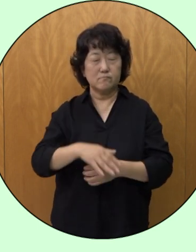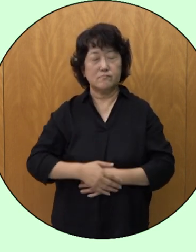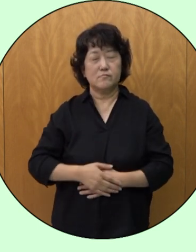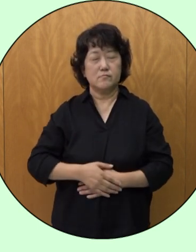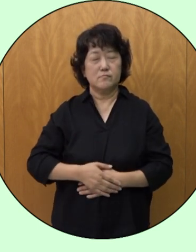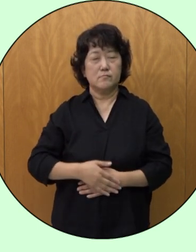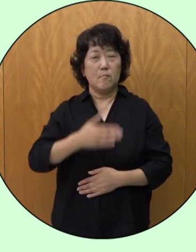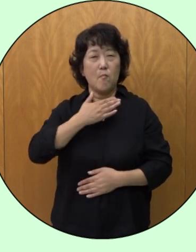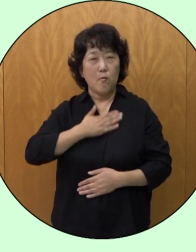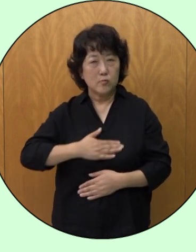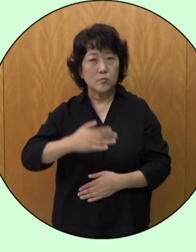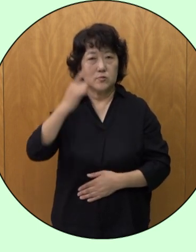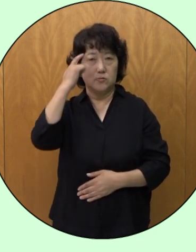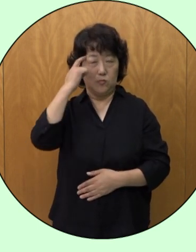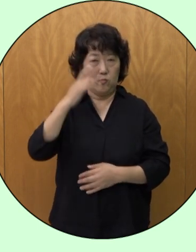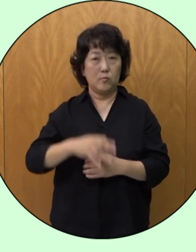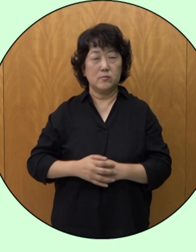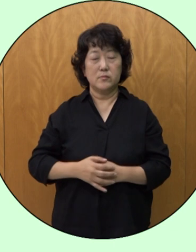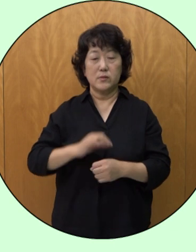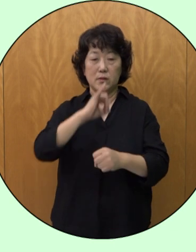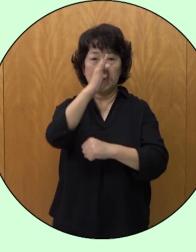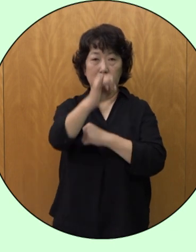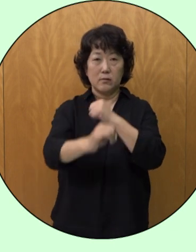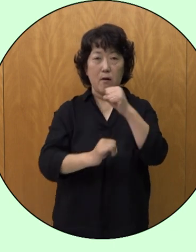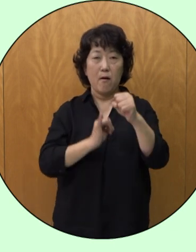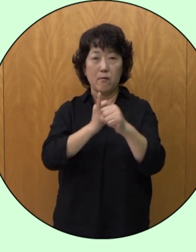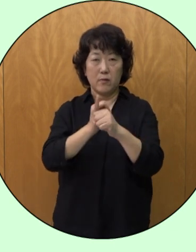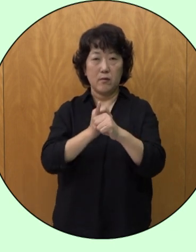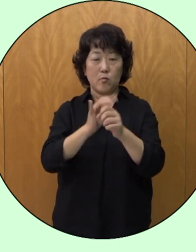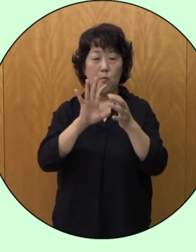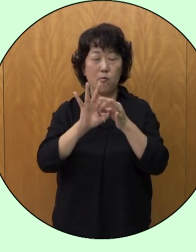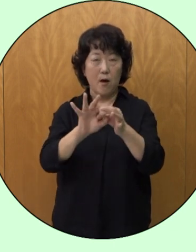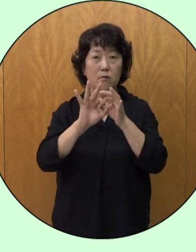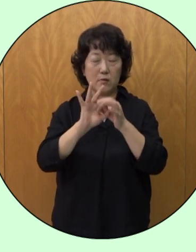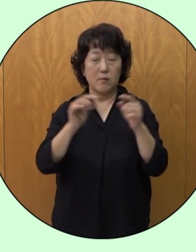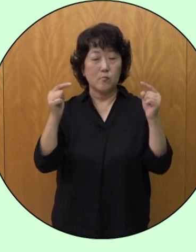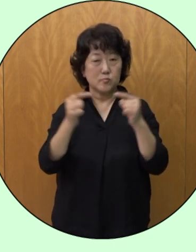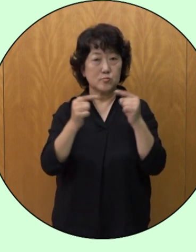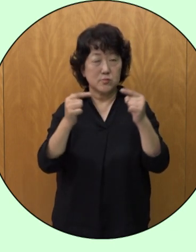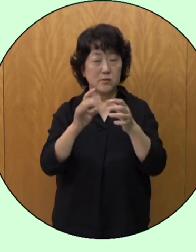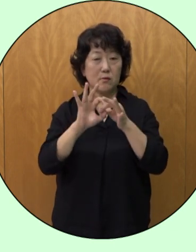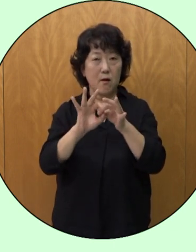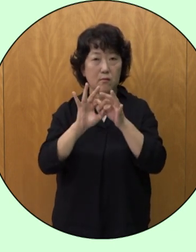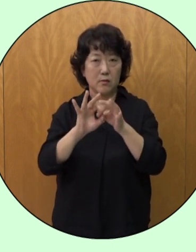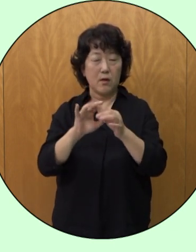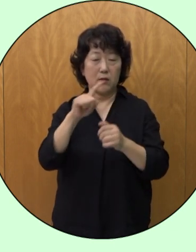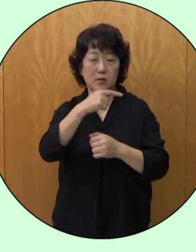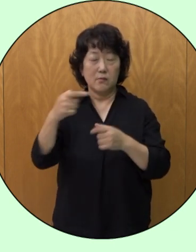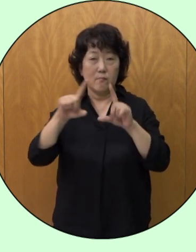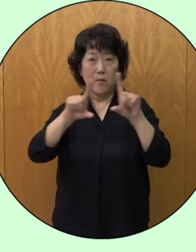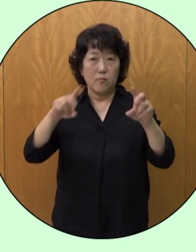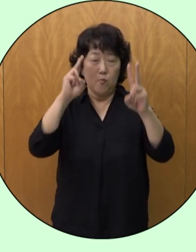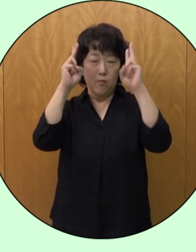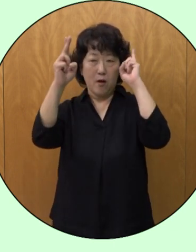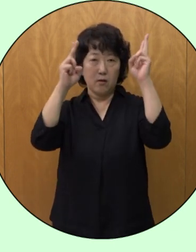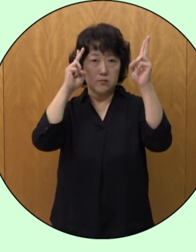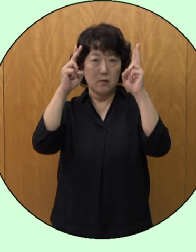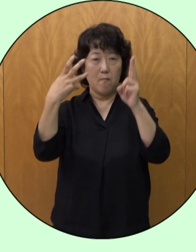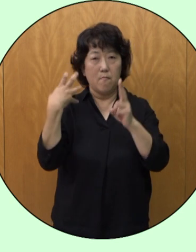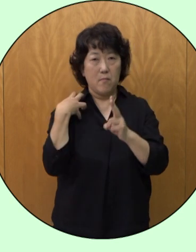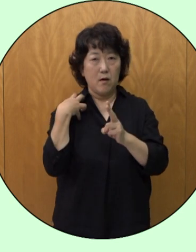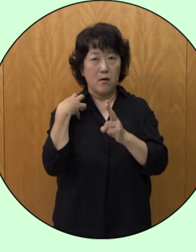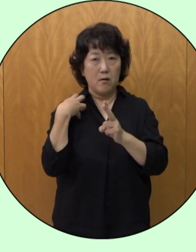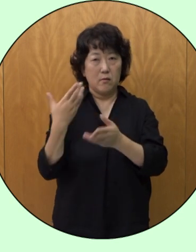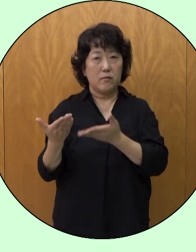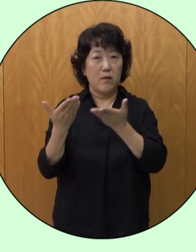存知かとは存じますけども、インターネットを含めた通信サービスは民間通信事業者により提